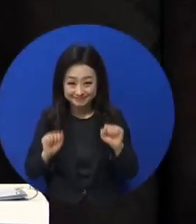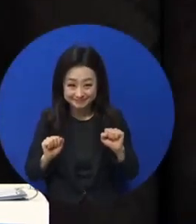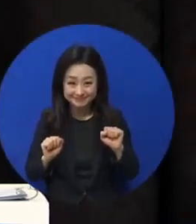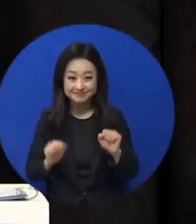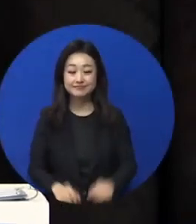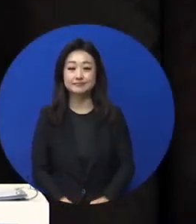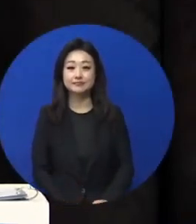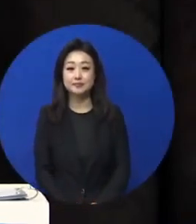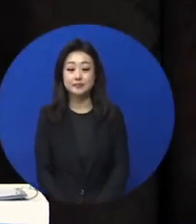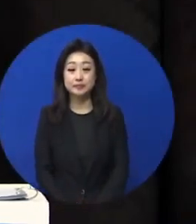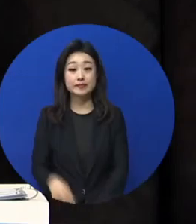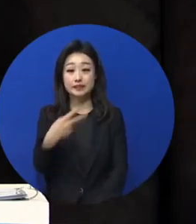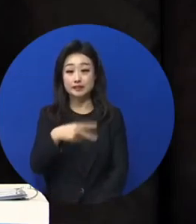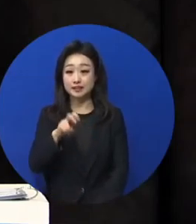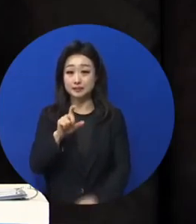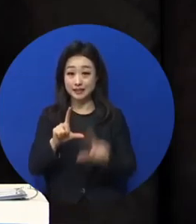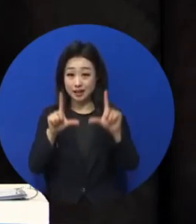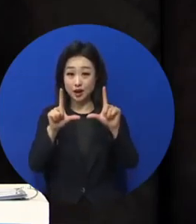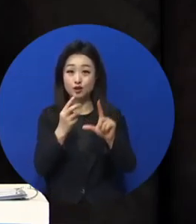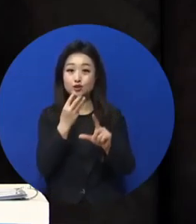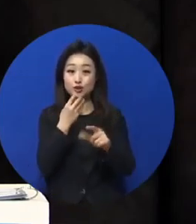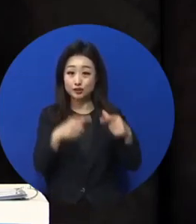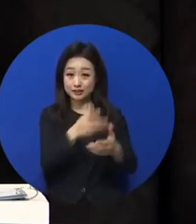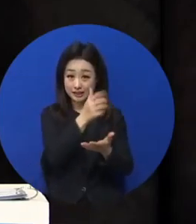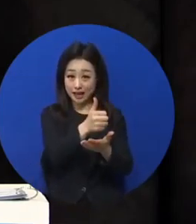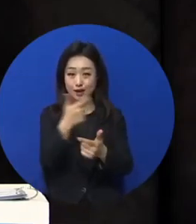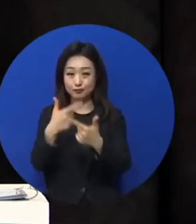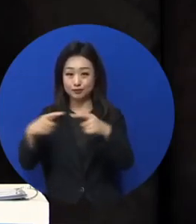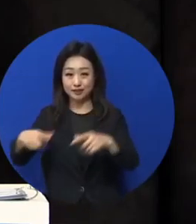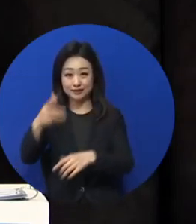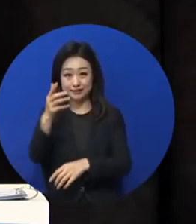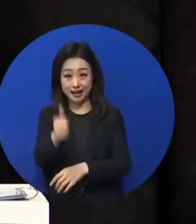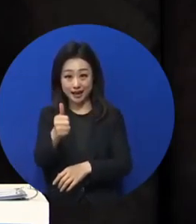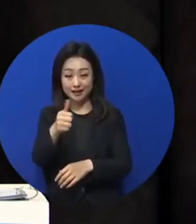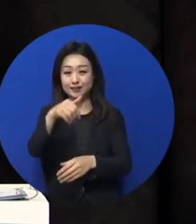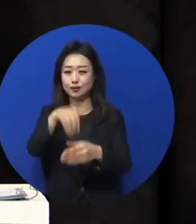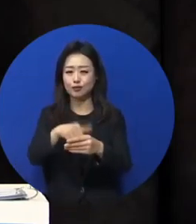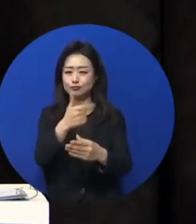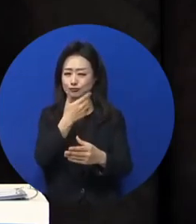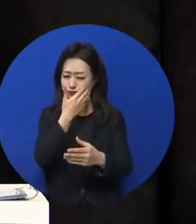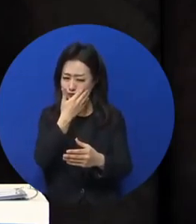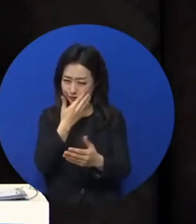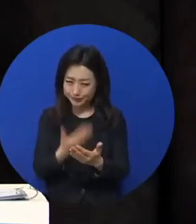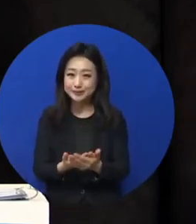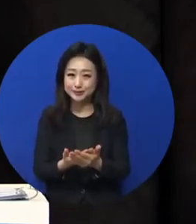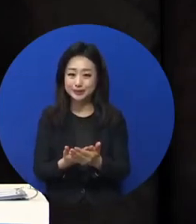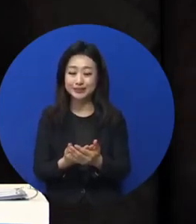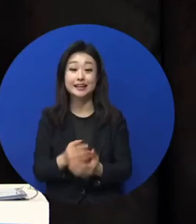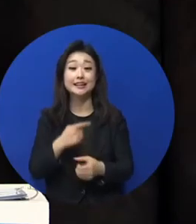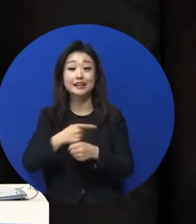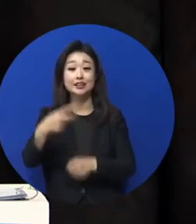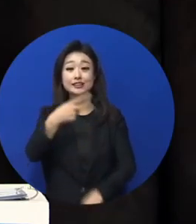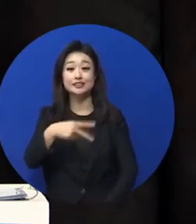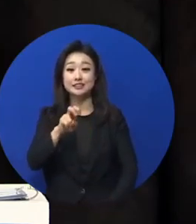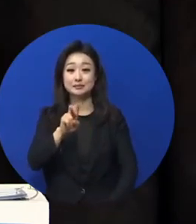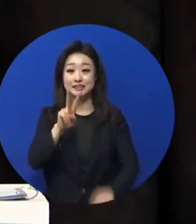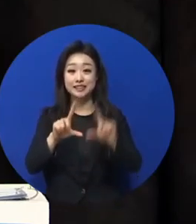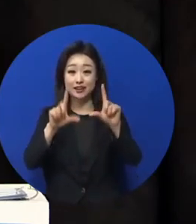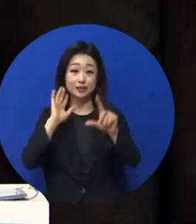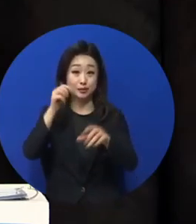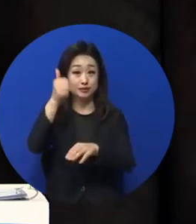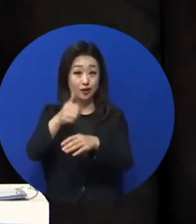아, 이번 2021년 서울시장과 부산시장 선거는 그 어느 때보다 중요한 선거입니다. 내년 2022년